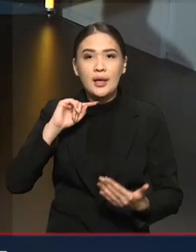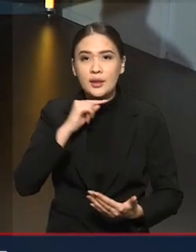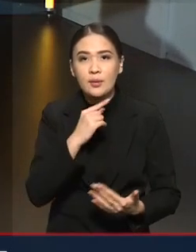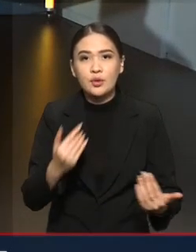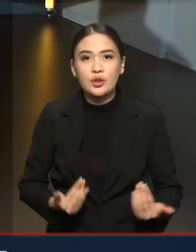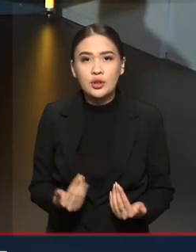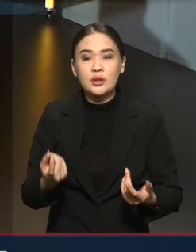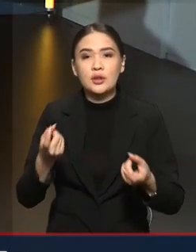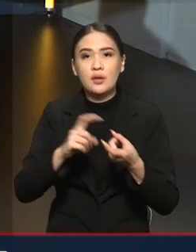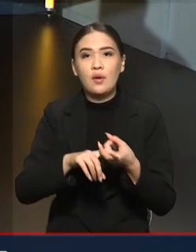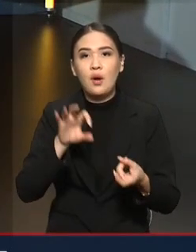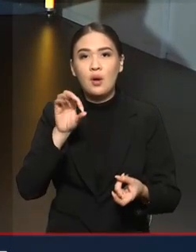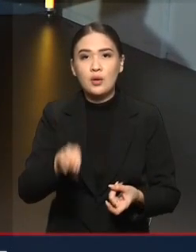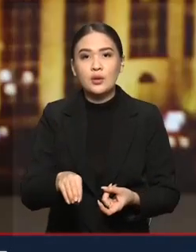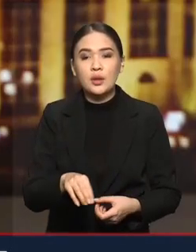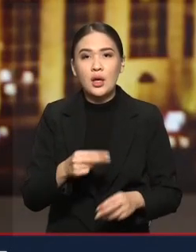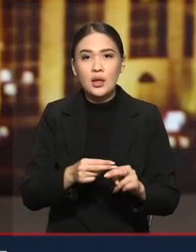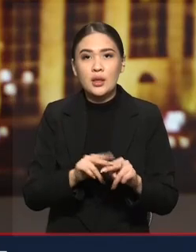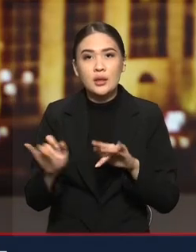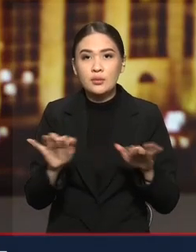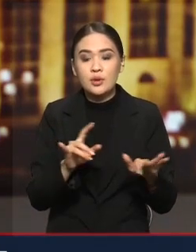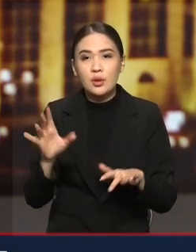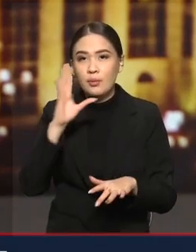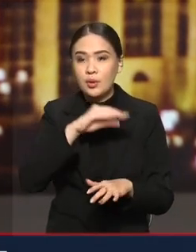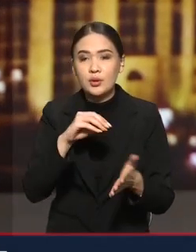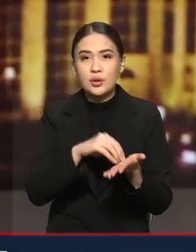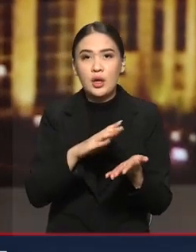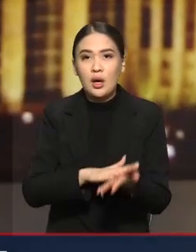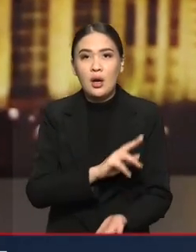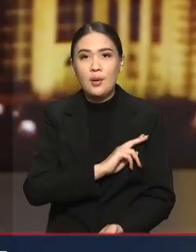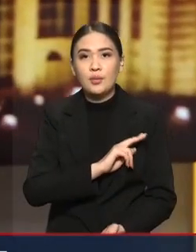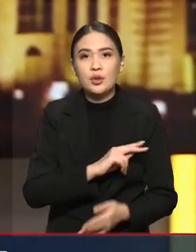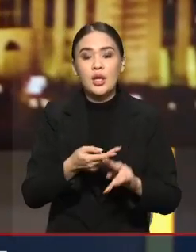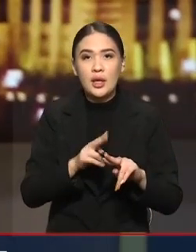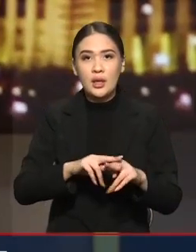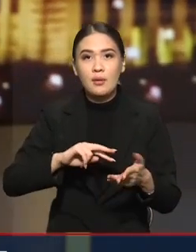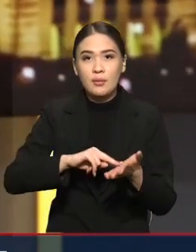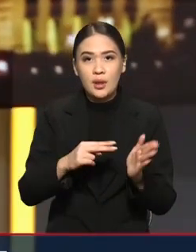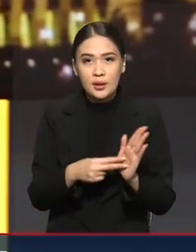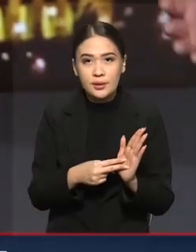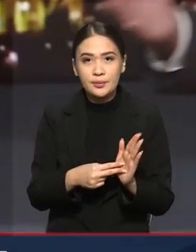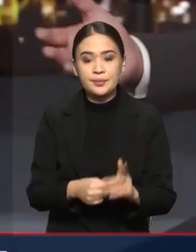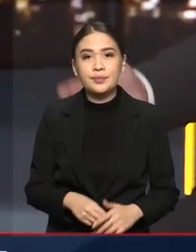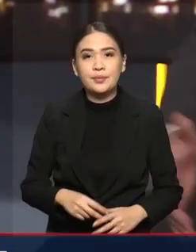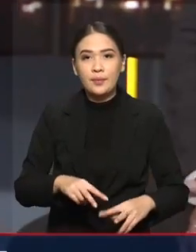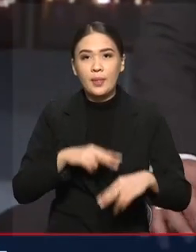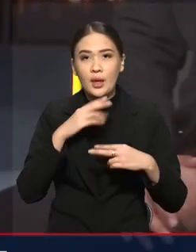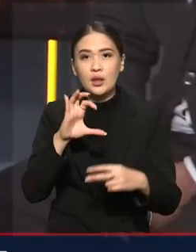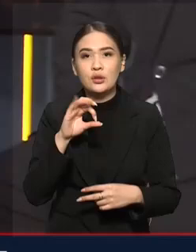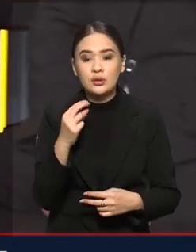жизнь зависит от способности этого предприятия работать в этом плане с точки зрения